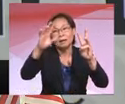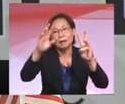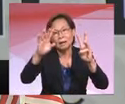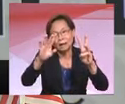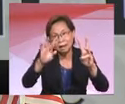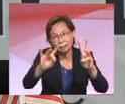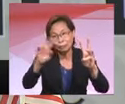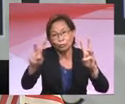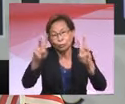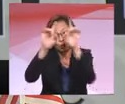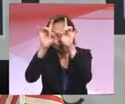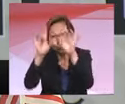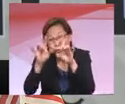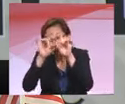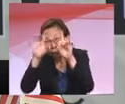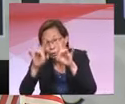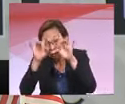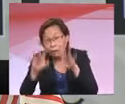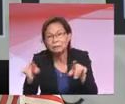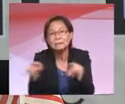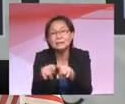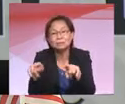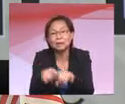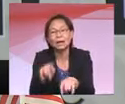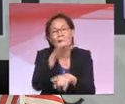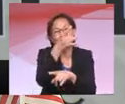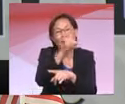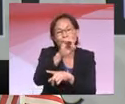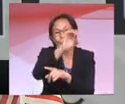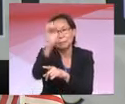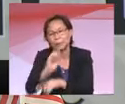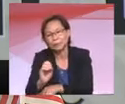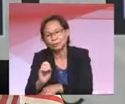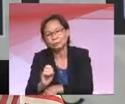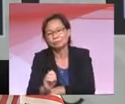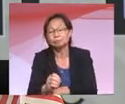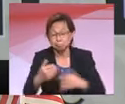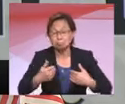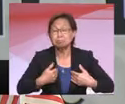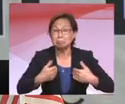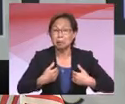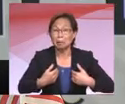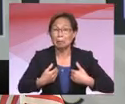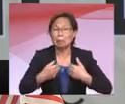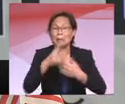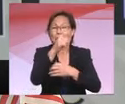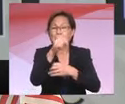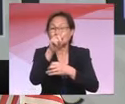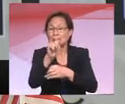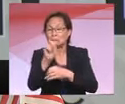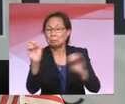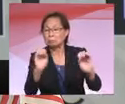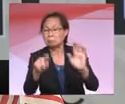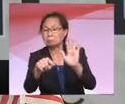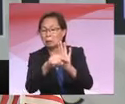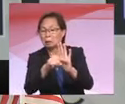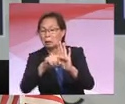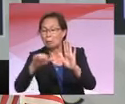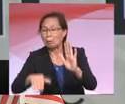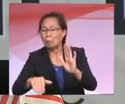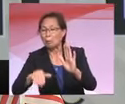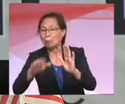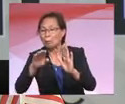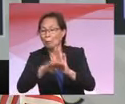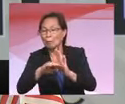6,882 ujian yang bersamaan dengan 18%, dan masih ada data-data negatif yang belum